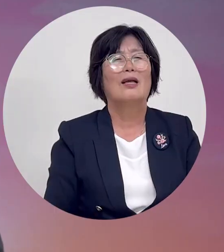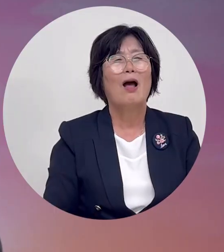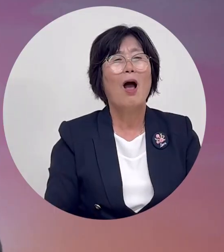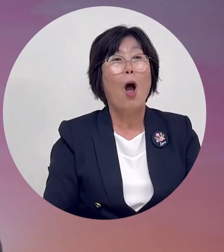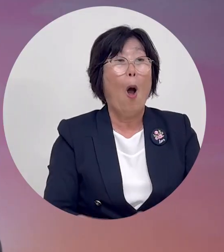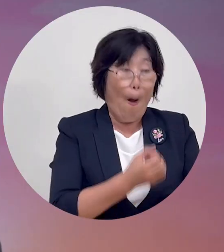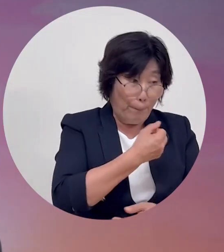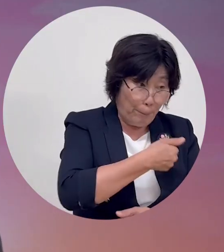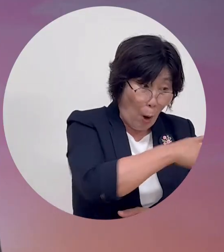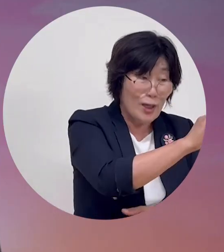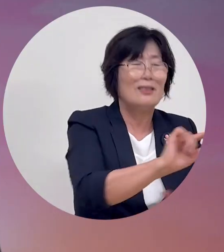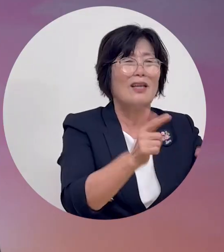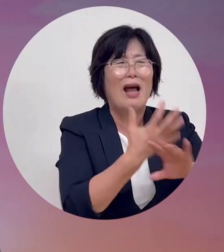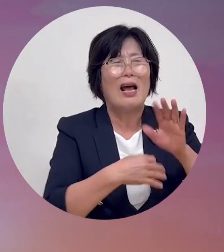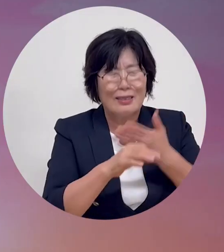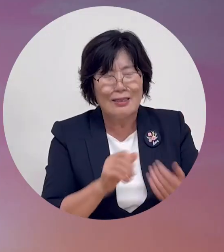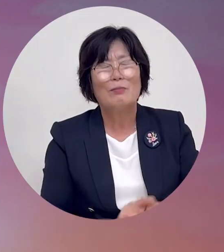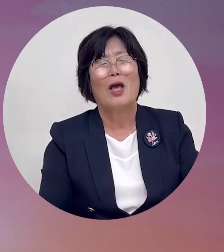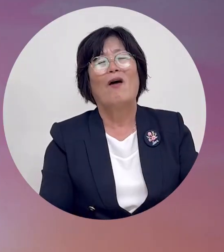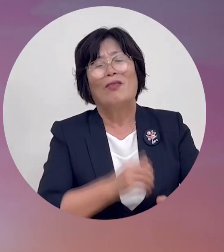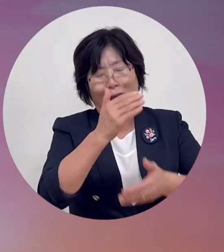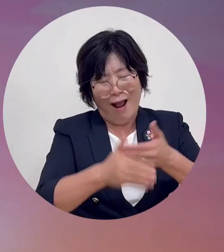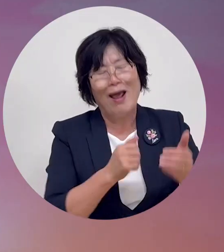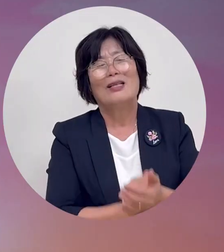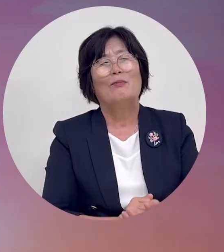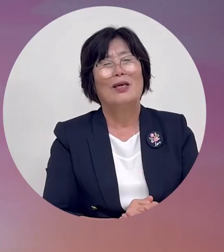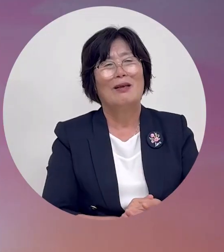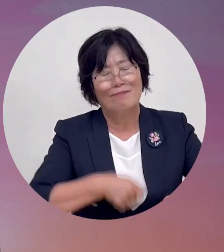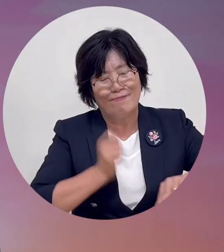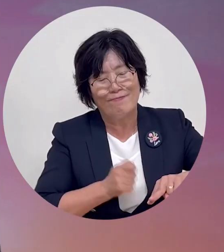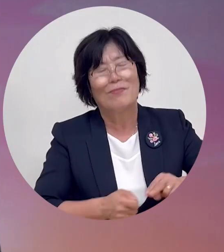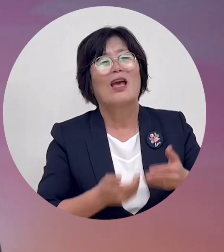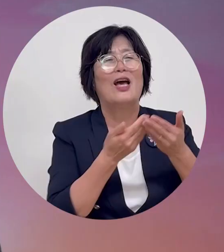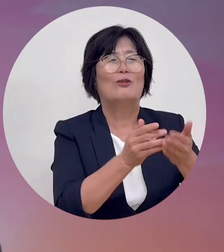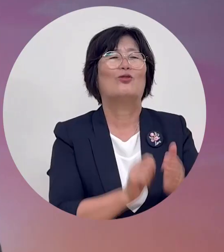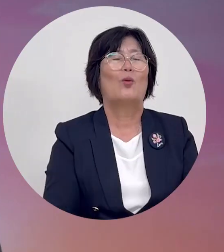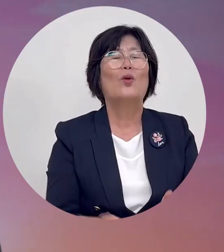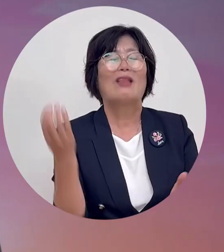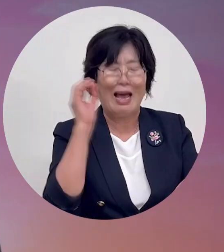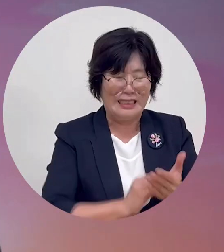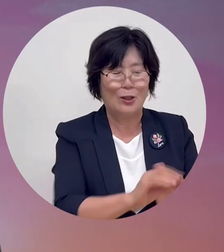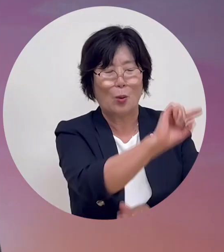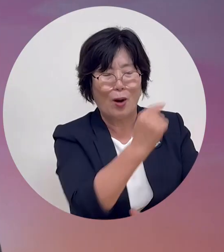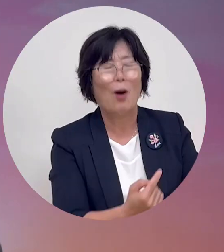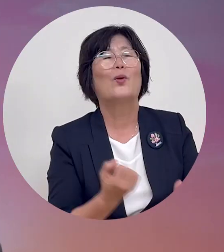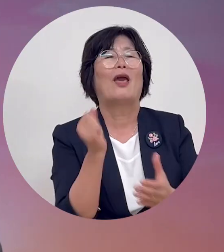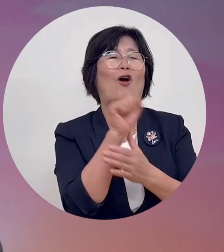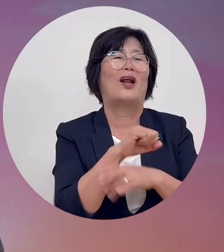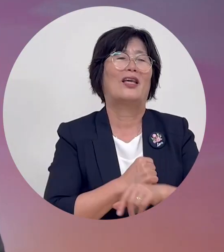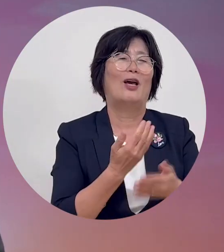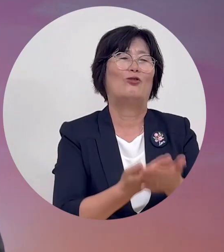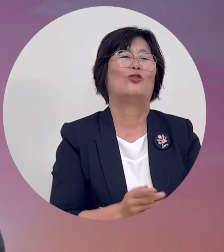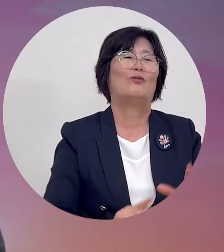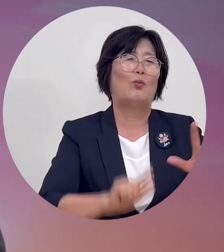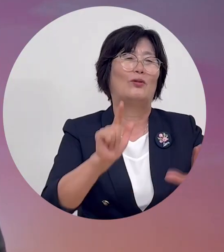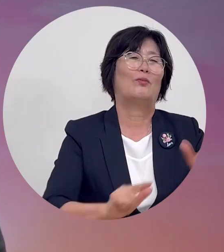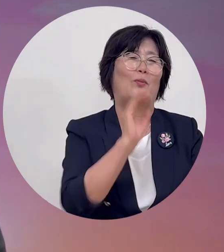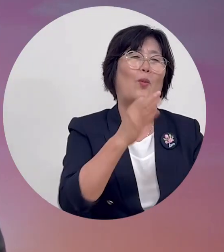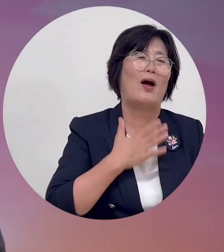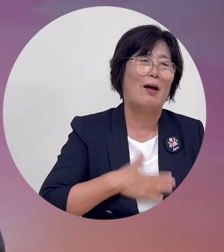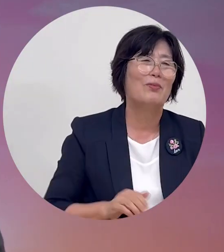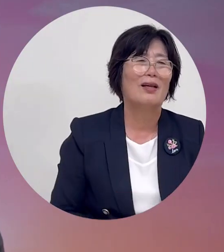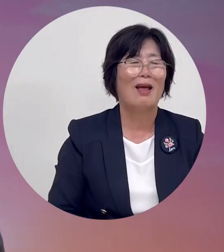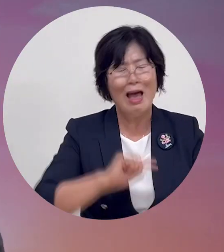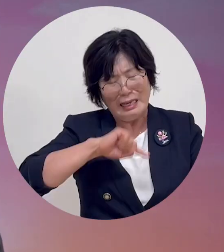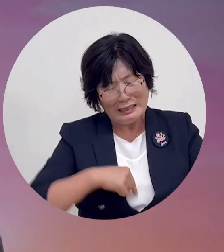우리 인간이, 초라한 우리 인간이 그런 사람을 인정해 주겠어요? 자기 멋대로, 하나님의